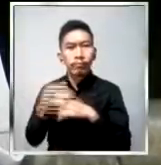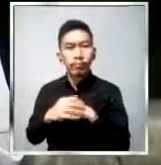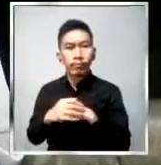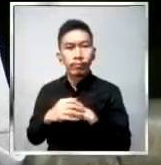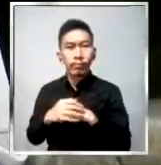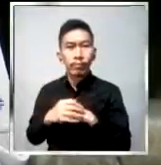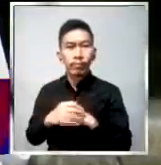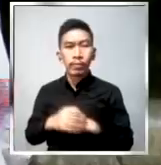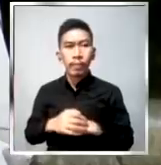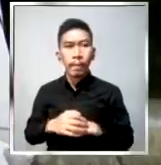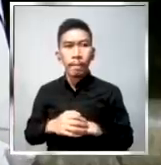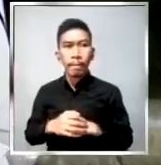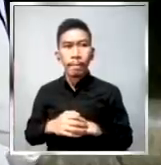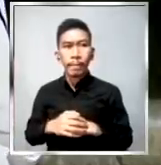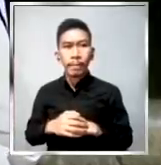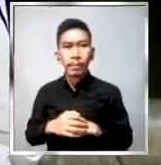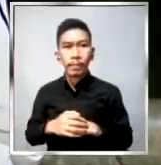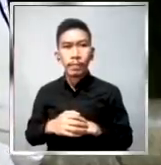Maris.